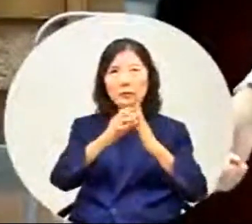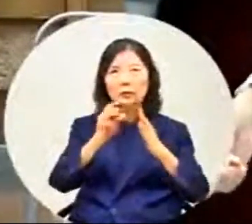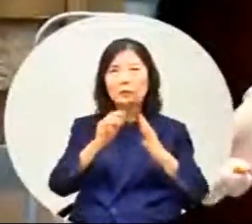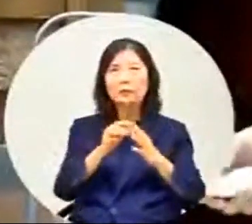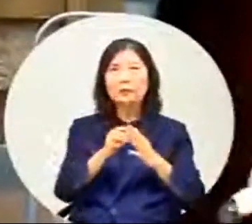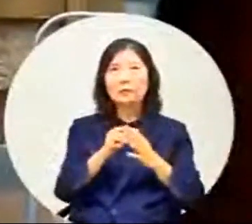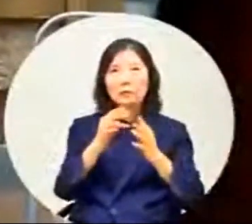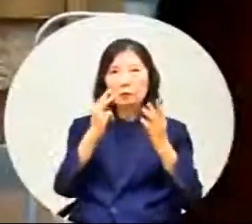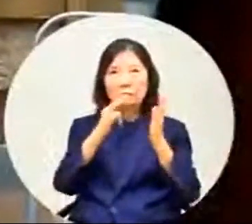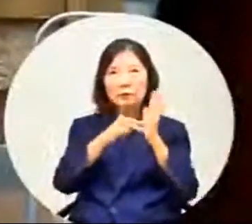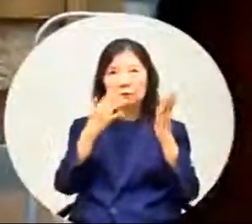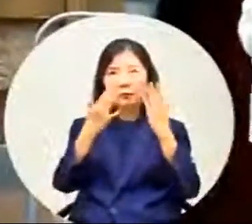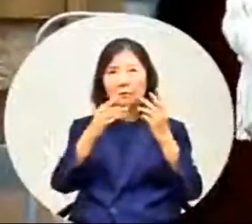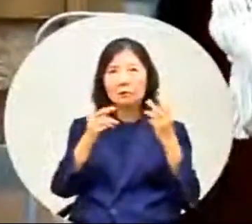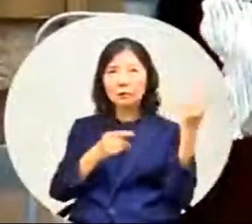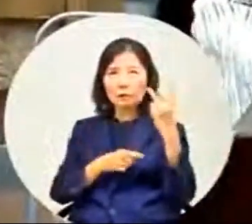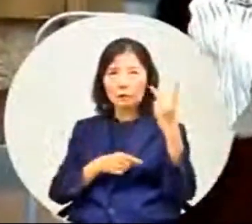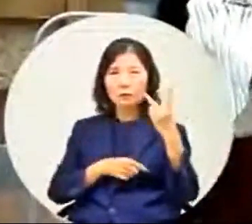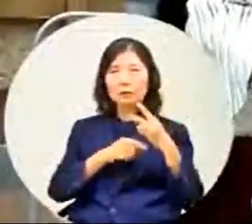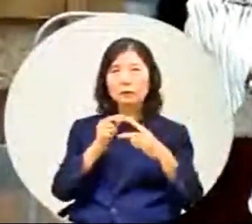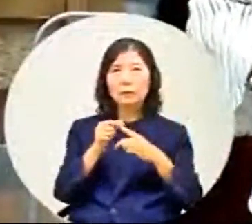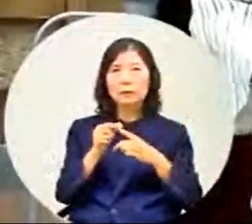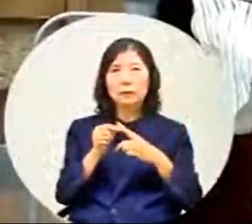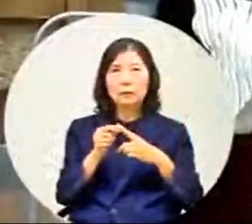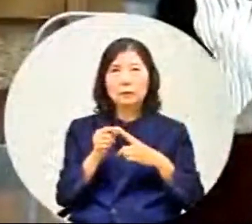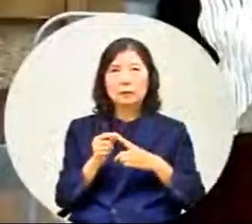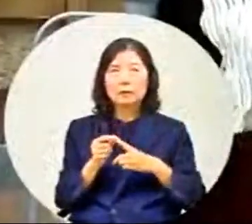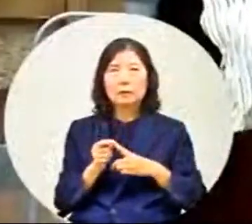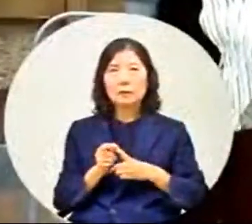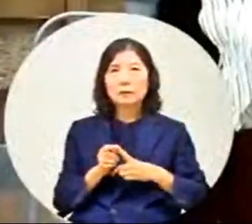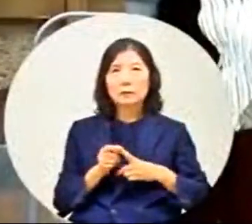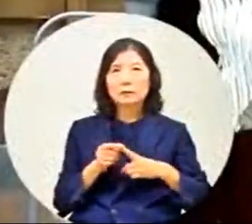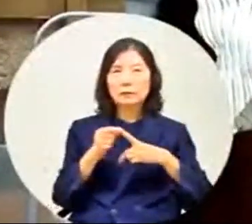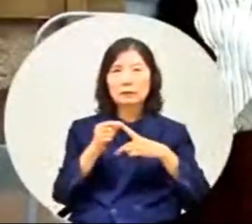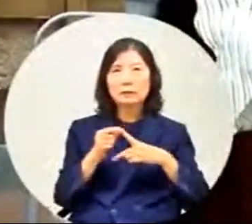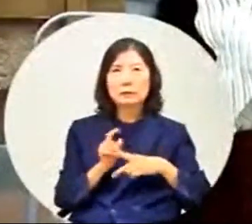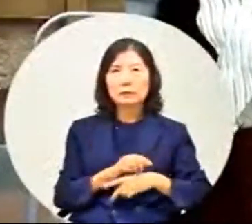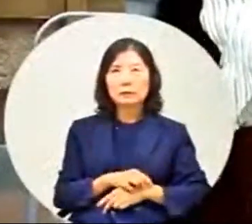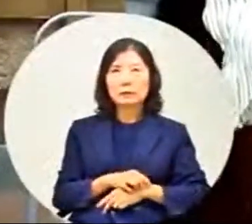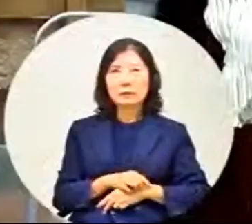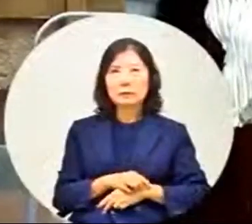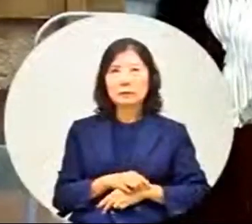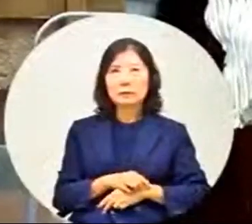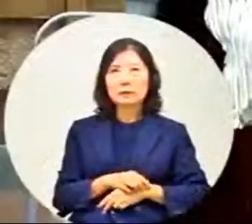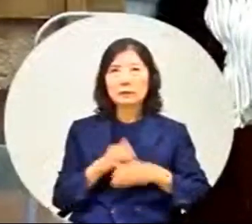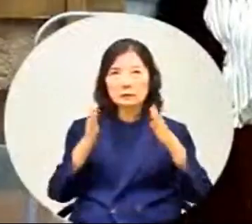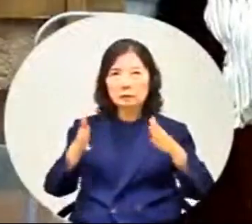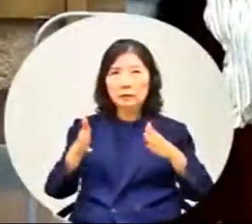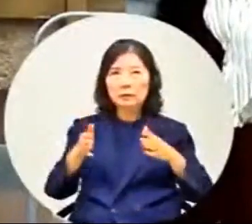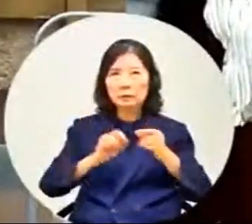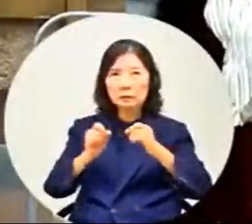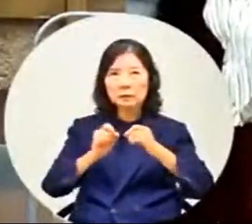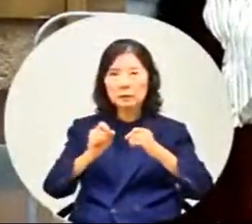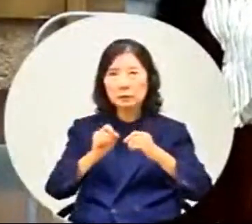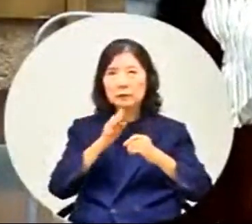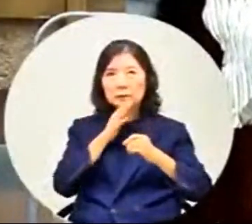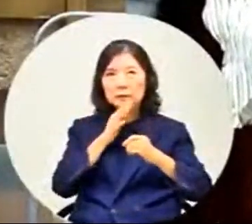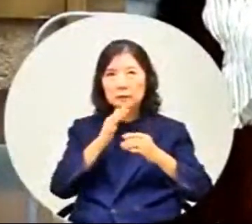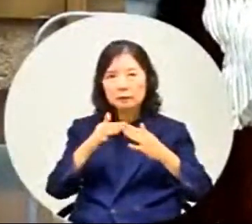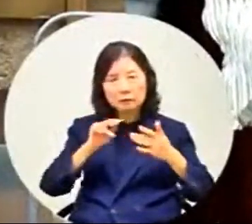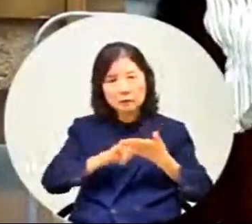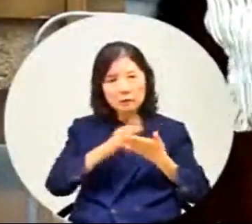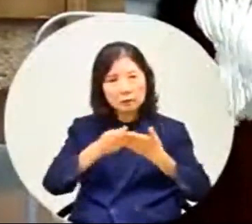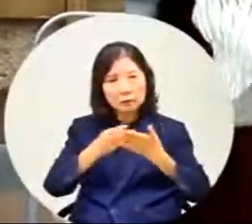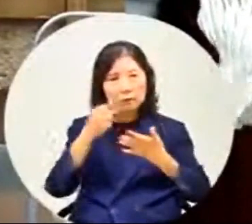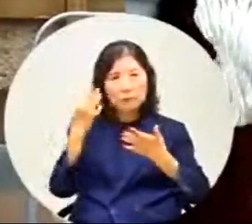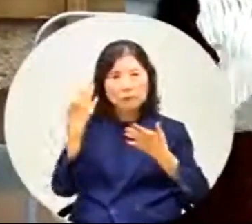哈。那主要是两大部分哈，归纳起来是两大部分。第一个部分是针对我们计划是否需要修正再报